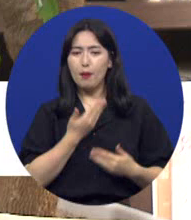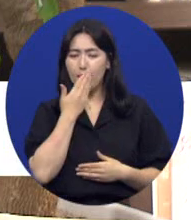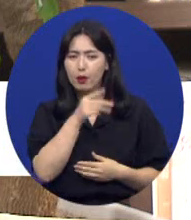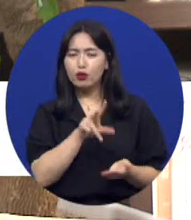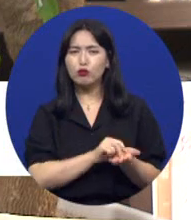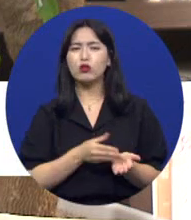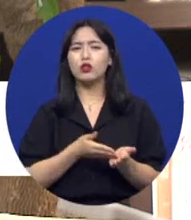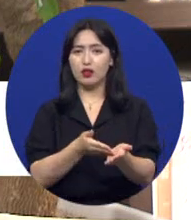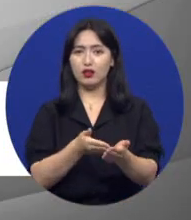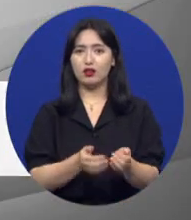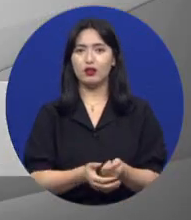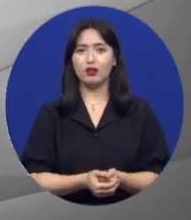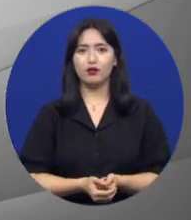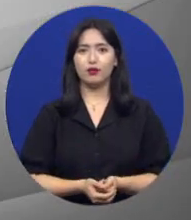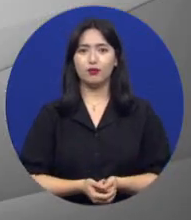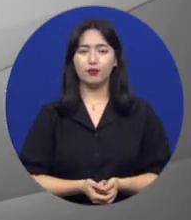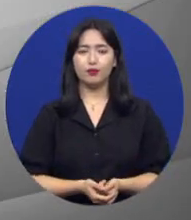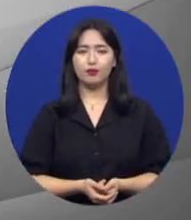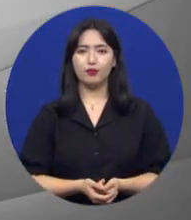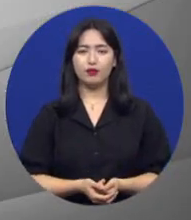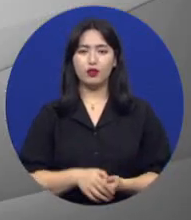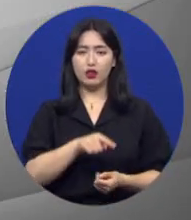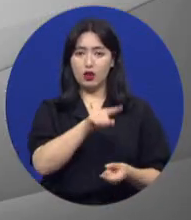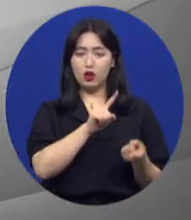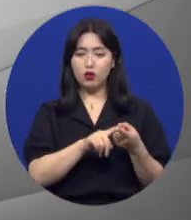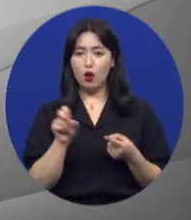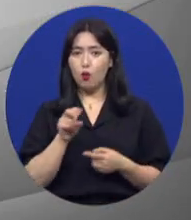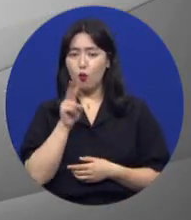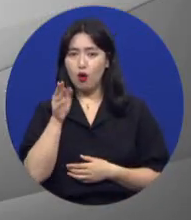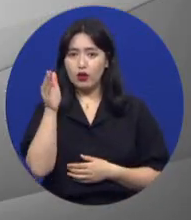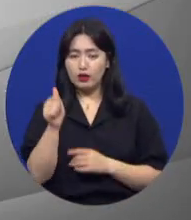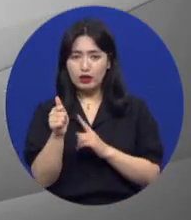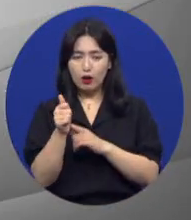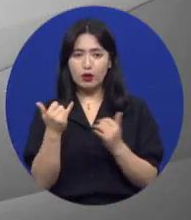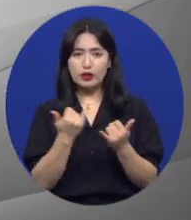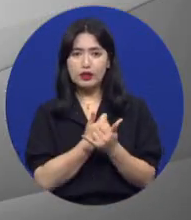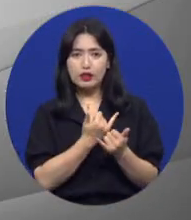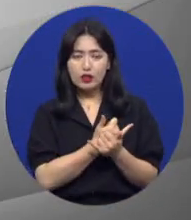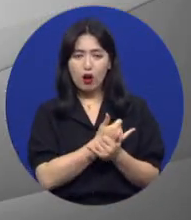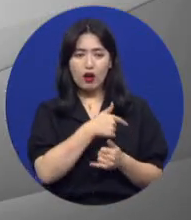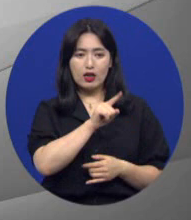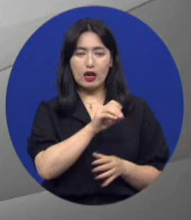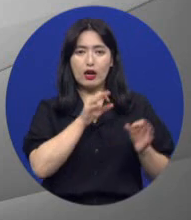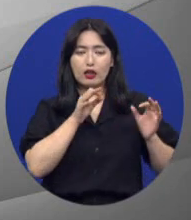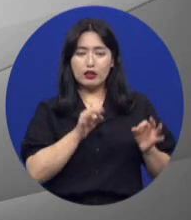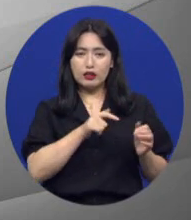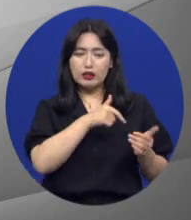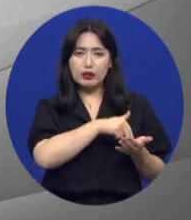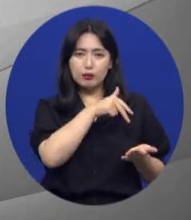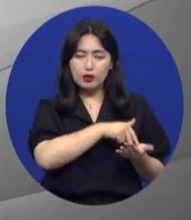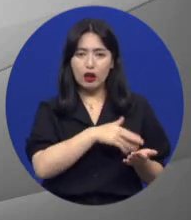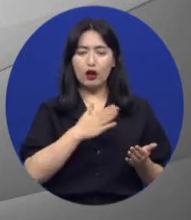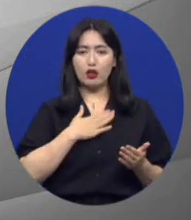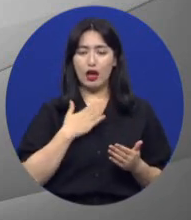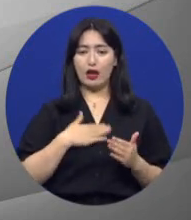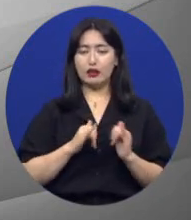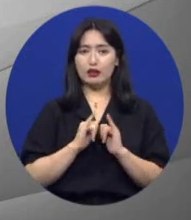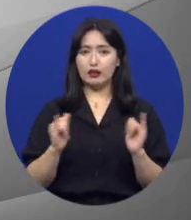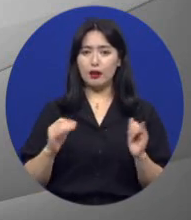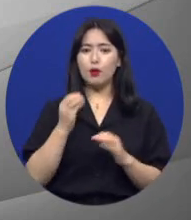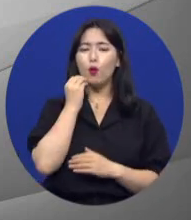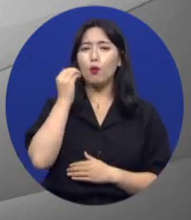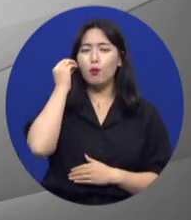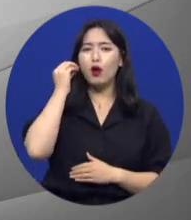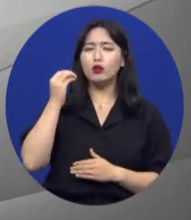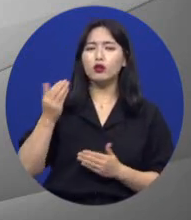문제점이 더 보고 있습니다 예대 원희룡 장관의 인척 강호 신 의 자신의 지인이 온라인 판매업체 와 함께